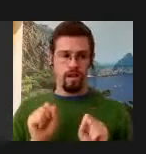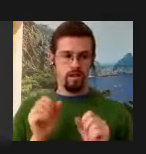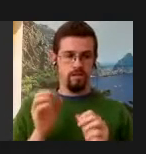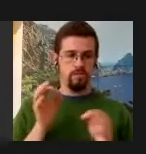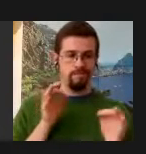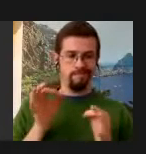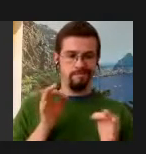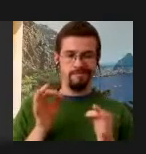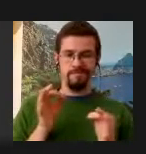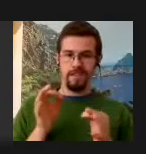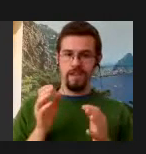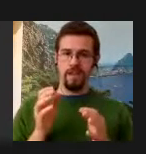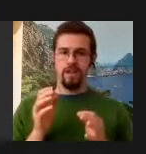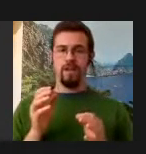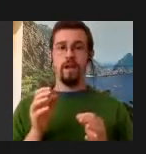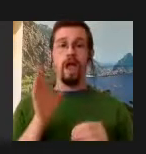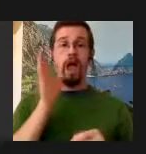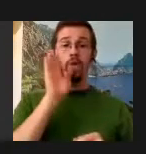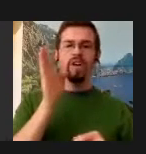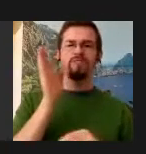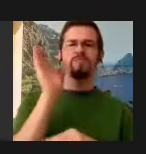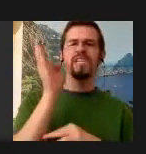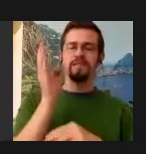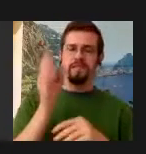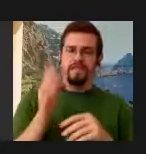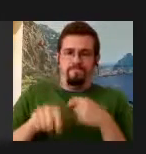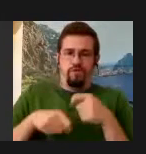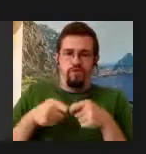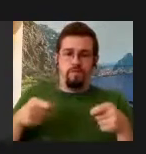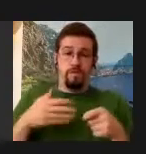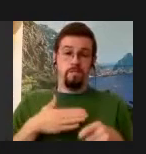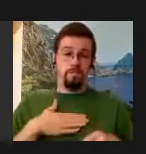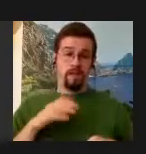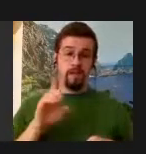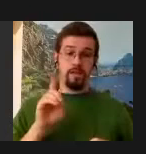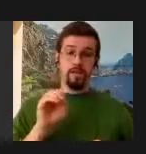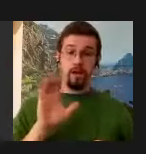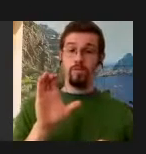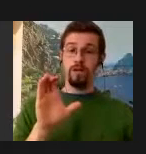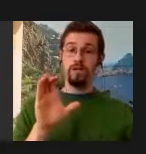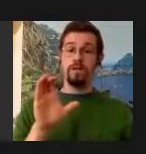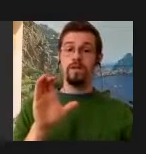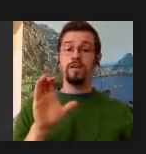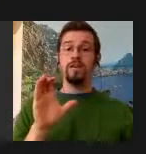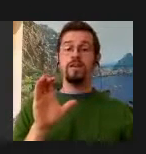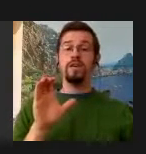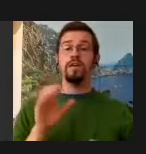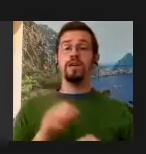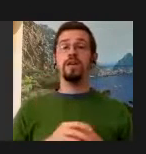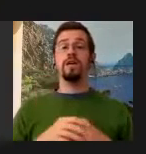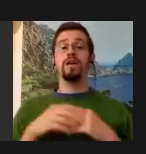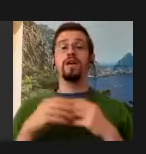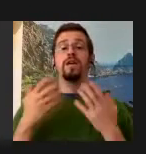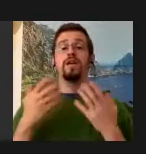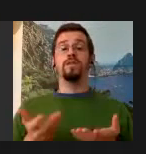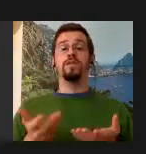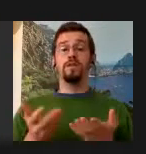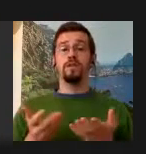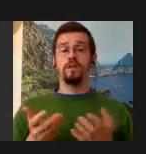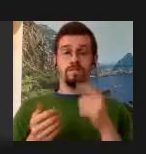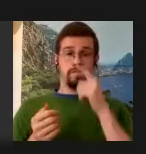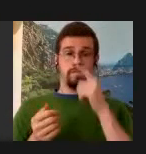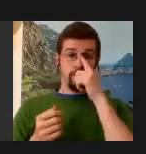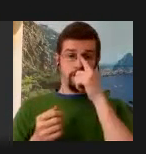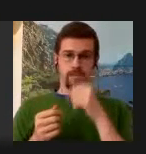and so I will finish presenting later my documents. So Wafa, تحب تبدأ